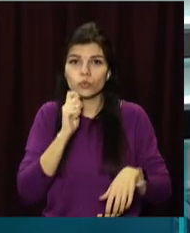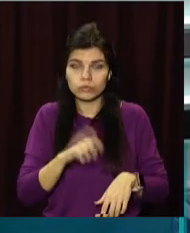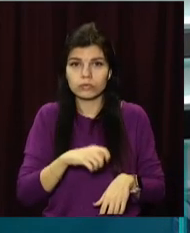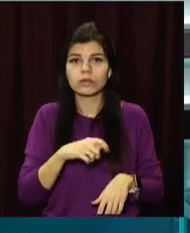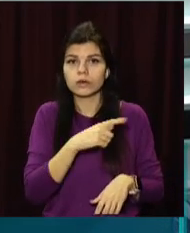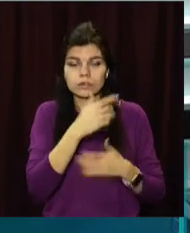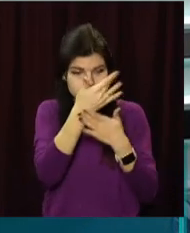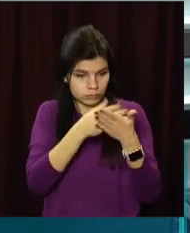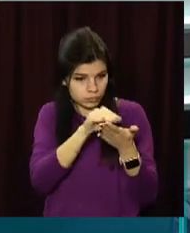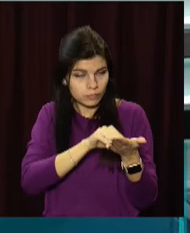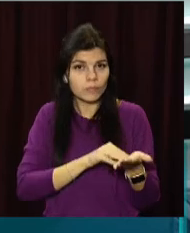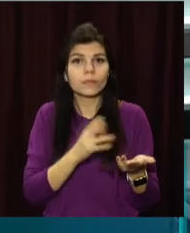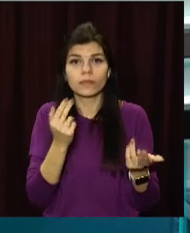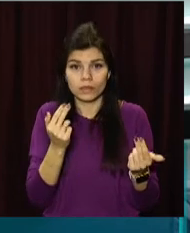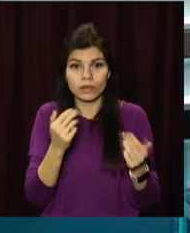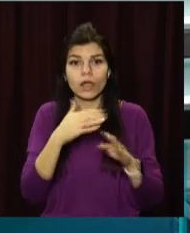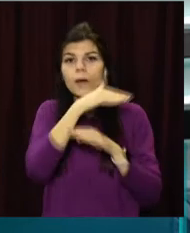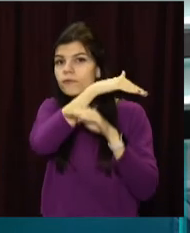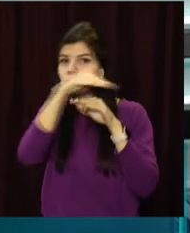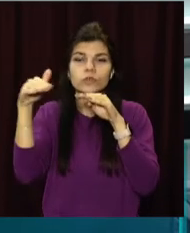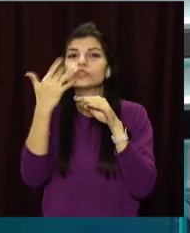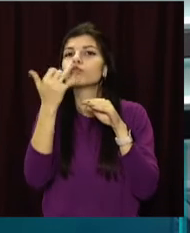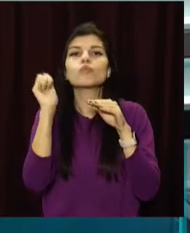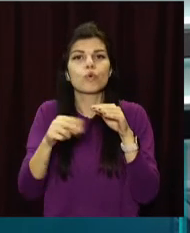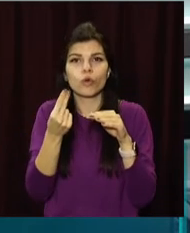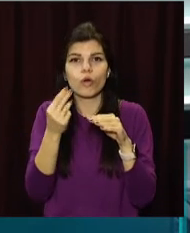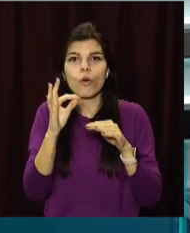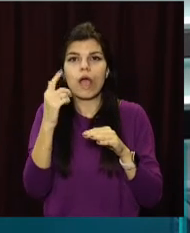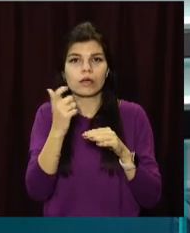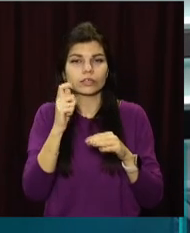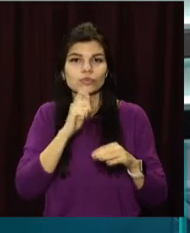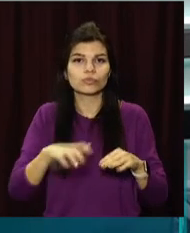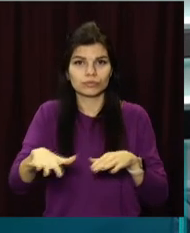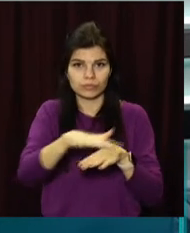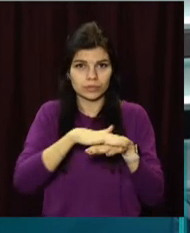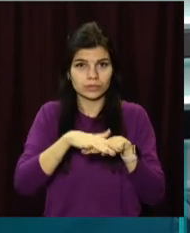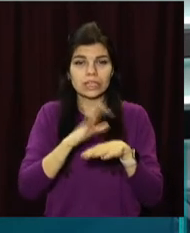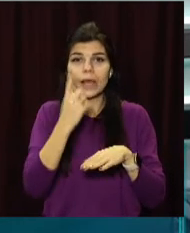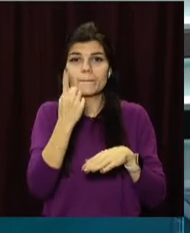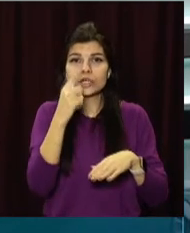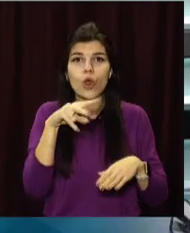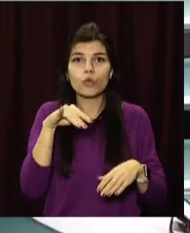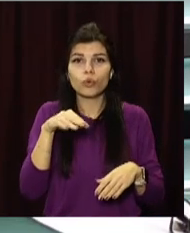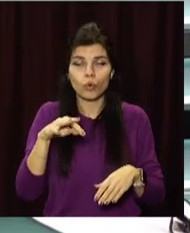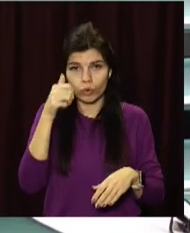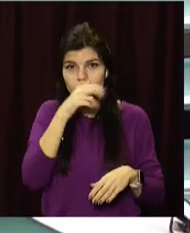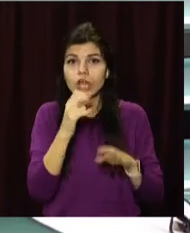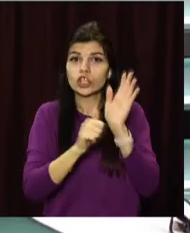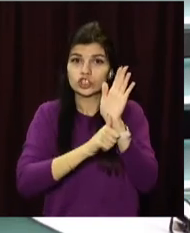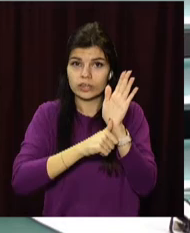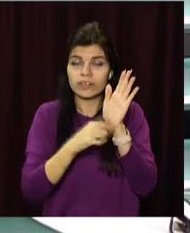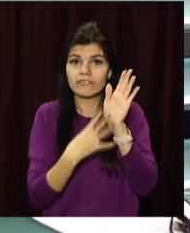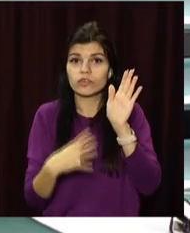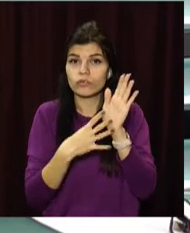постановою своєю граничну верхню межу у ціноутворенні на побутовий газ для населення з 1 лютого цього року на рівні 6 гривень